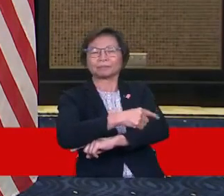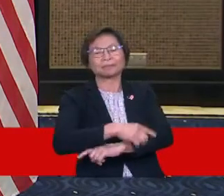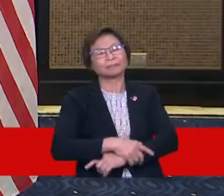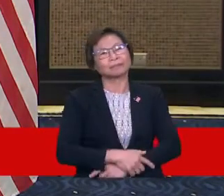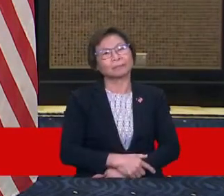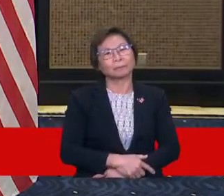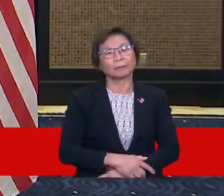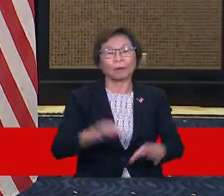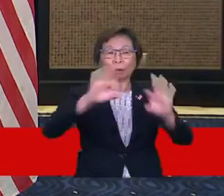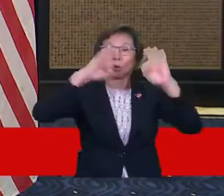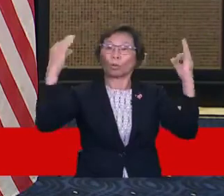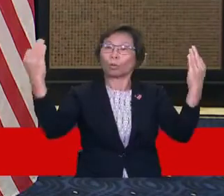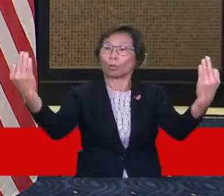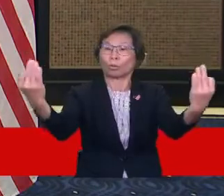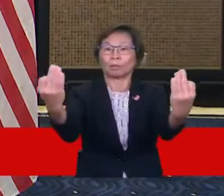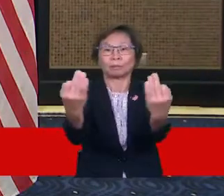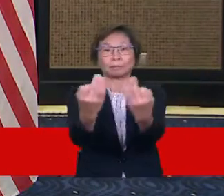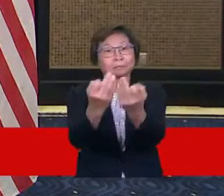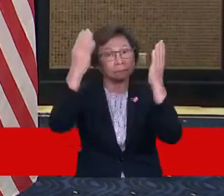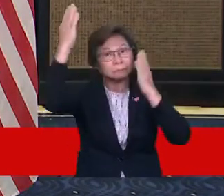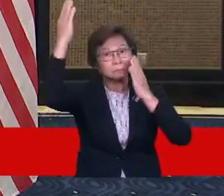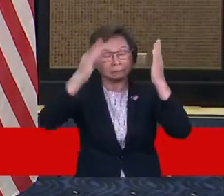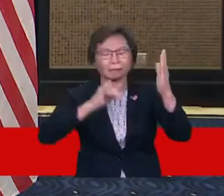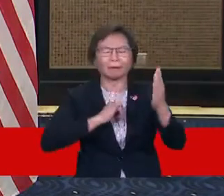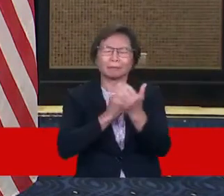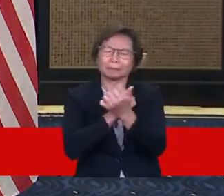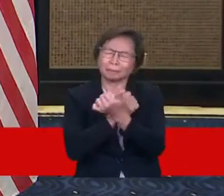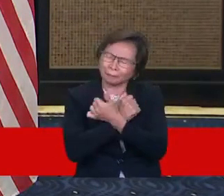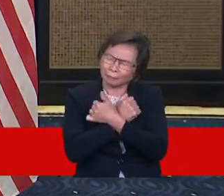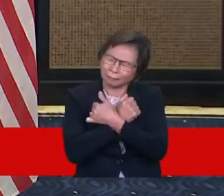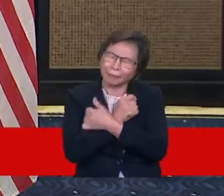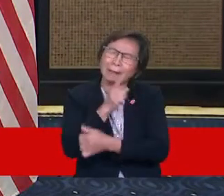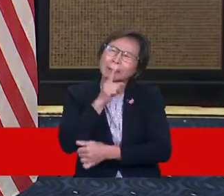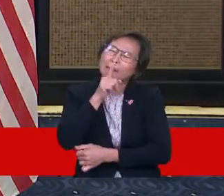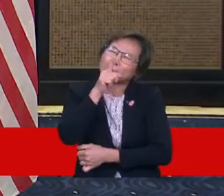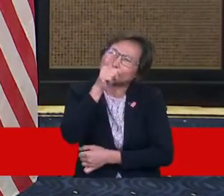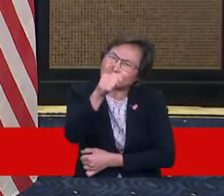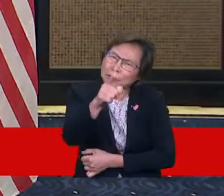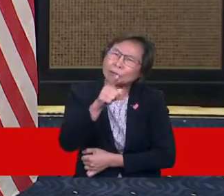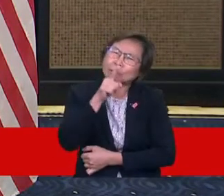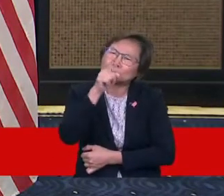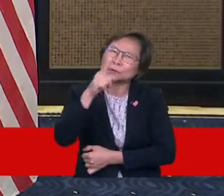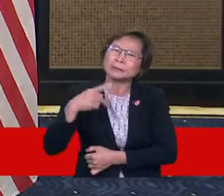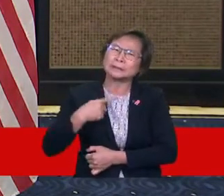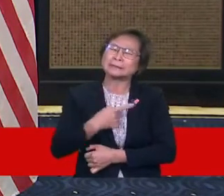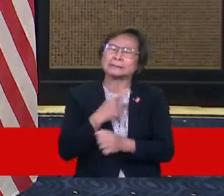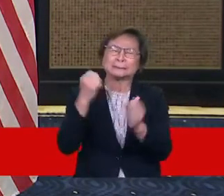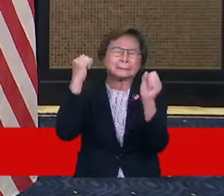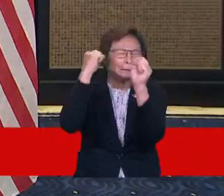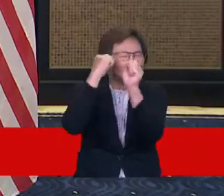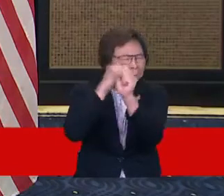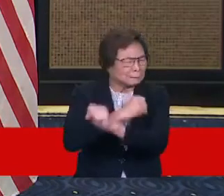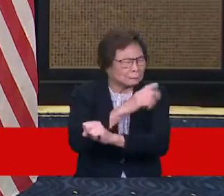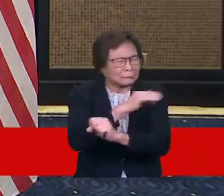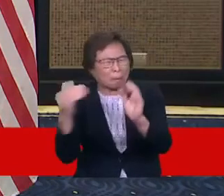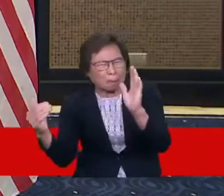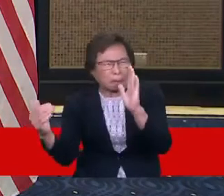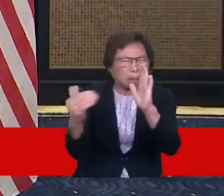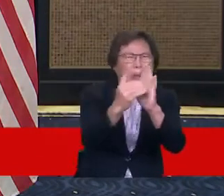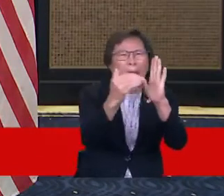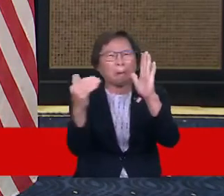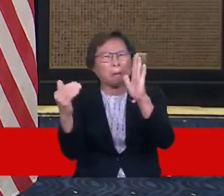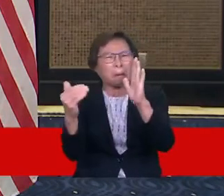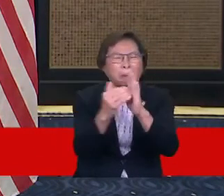Hai keluarga Malaysia yang saya kasihi reality Nya kita masih berhadapan dengan cabaran dan rintangan